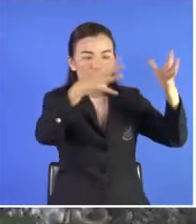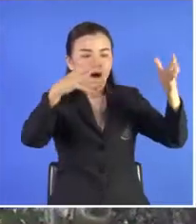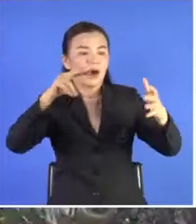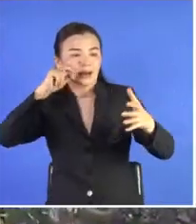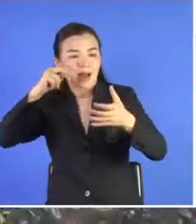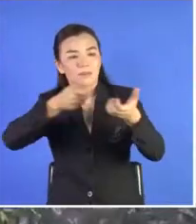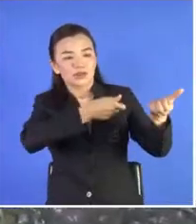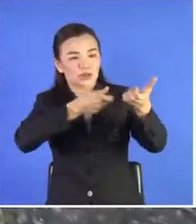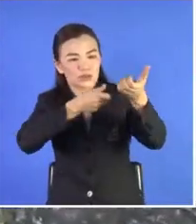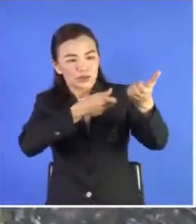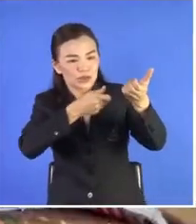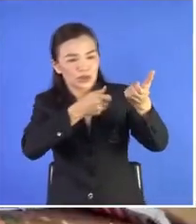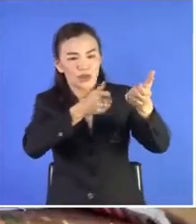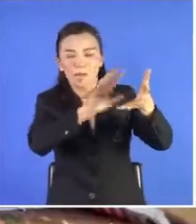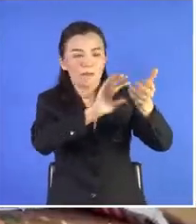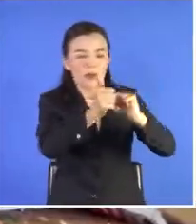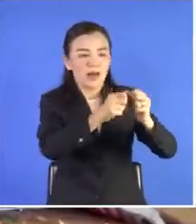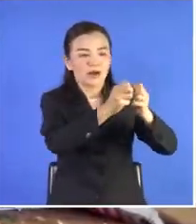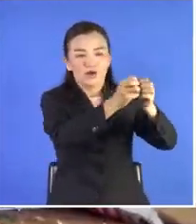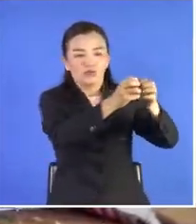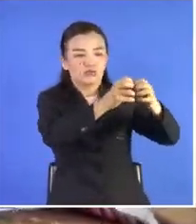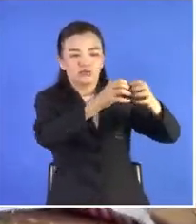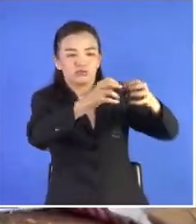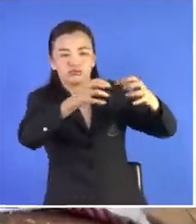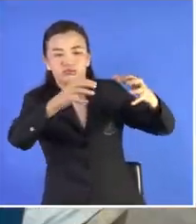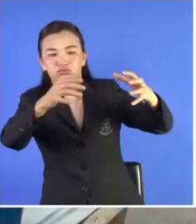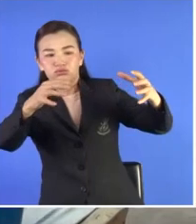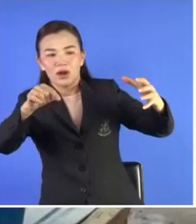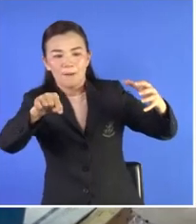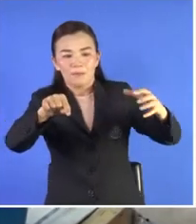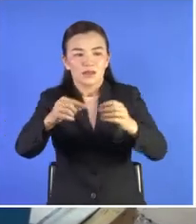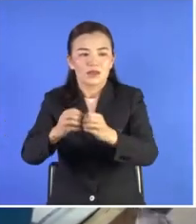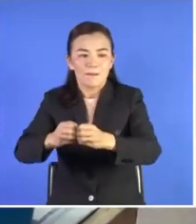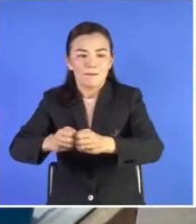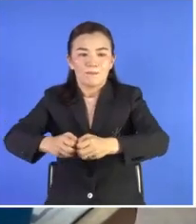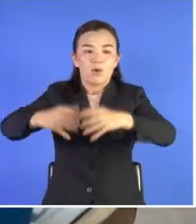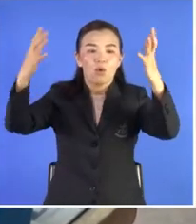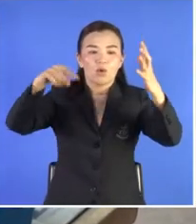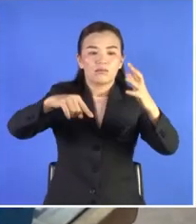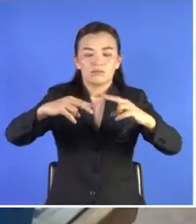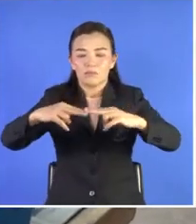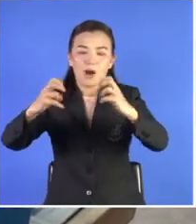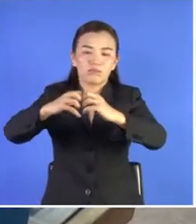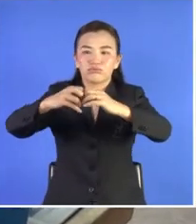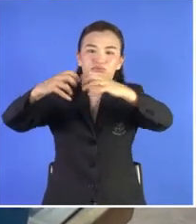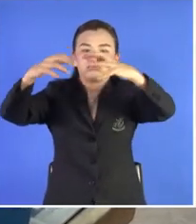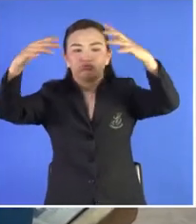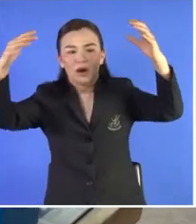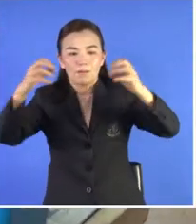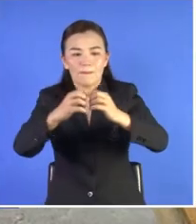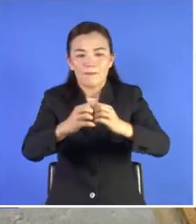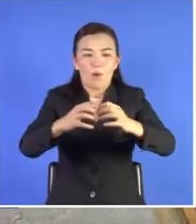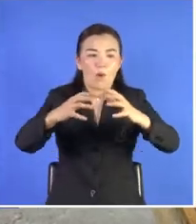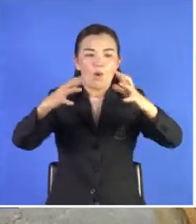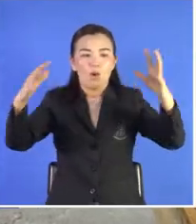แต่มันก็ไม่ทันไฟเนี่ยลุกลามไปอย่างรวดเร็วก่อนจะไปติดกับพลุและก็ดอกไม้ไฟในโกดังจนลุกลามเกิดระเบิดเสียงดังสนั่นหวั่นไหวจ